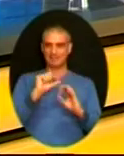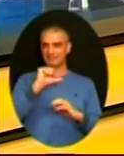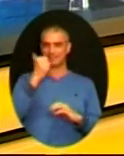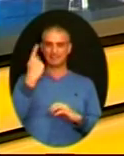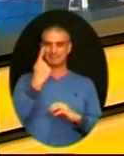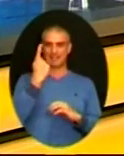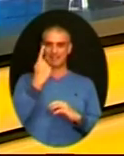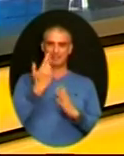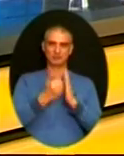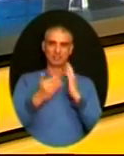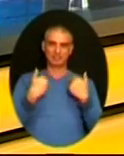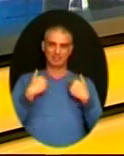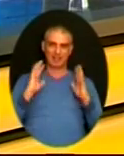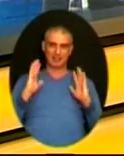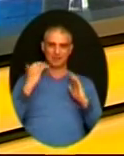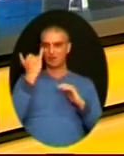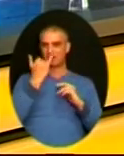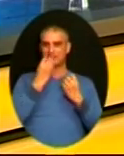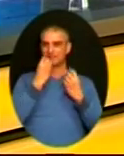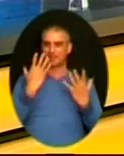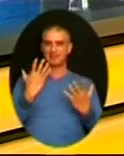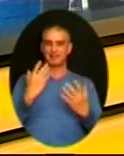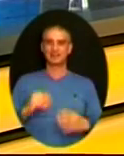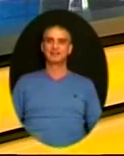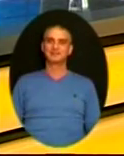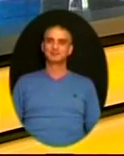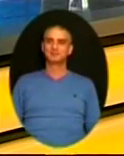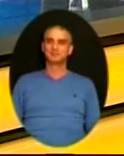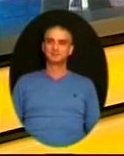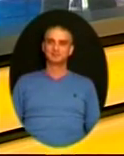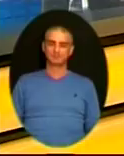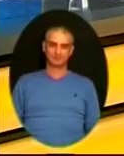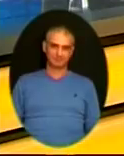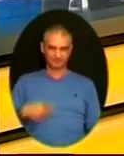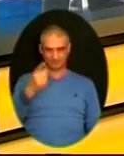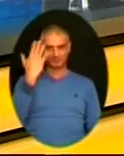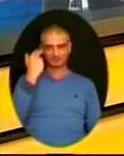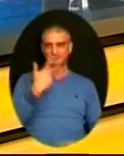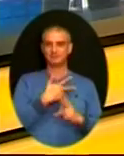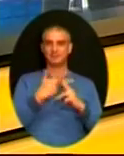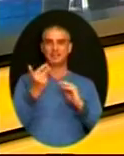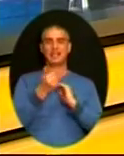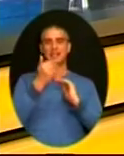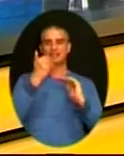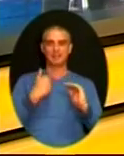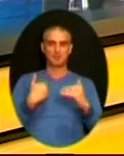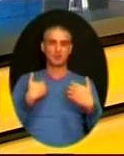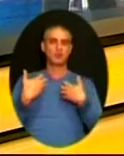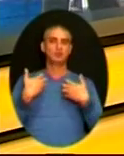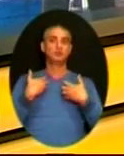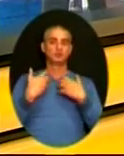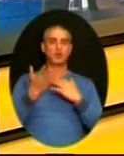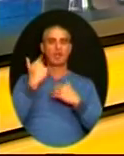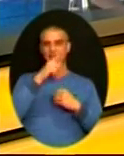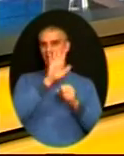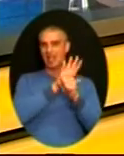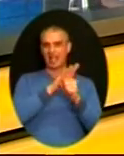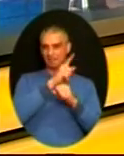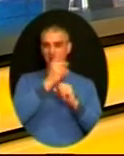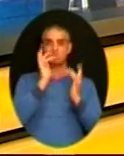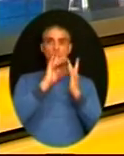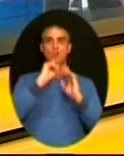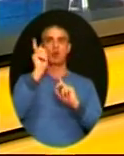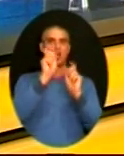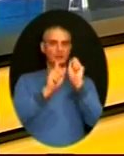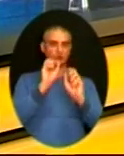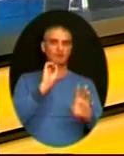היחיד שחסר לנו, גרפיקה נהדרת. הגרפיקה נותנת עבודה יוצאת מן הכלל. כן, אז אתה יודע, זה עוד היה רק הקדימון, השואו האמיתי היה באיפאק מול כל האנשים,